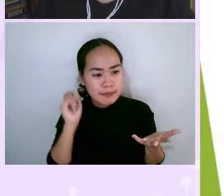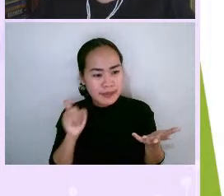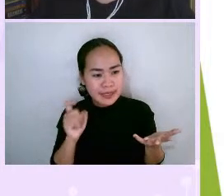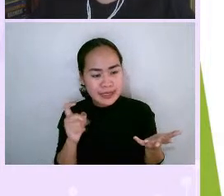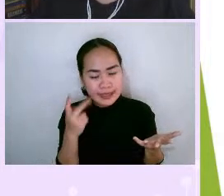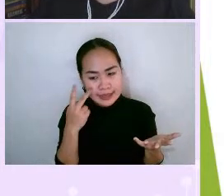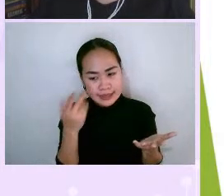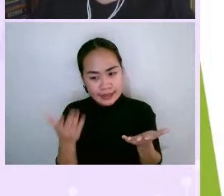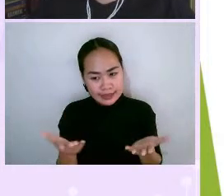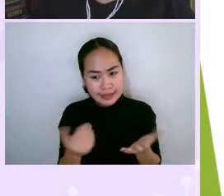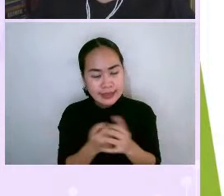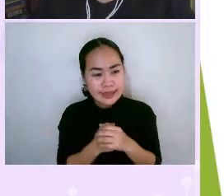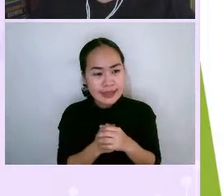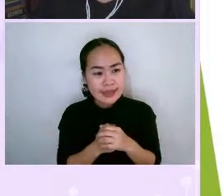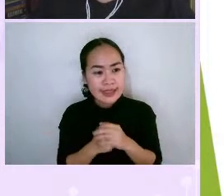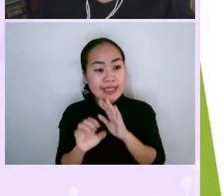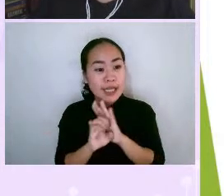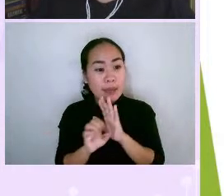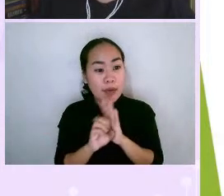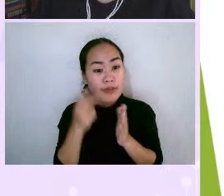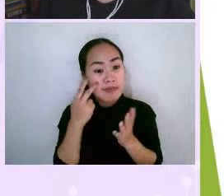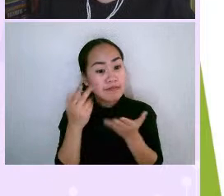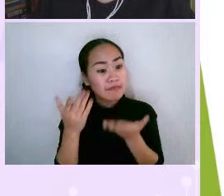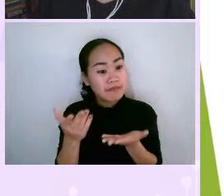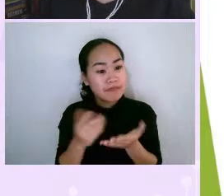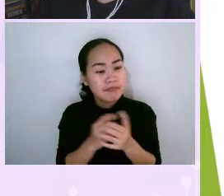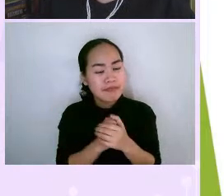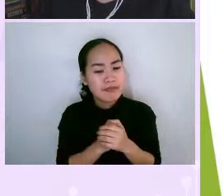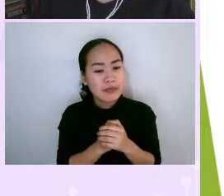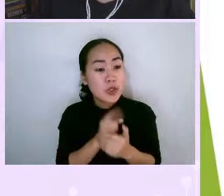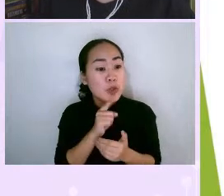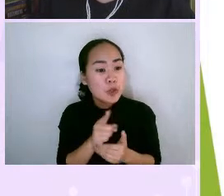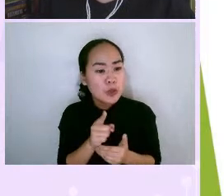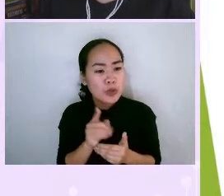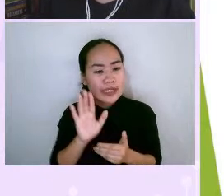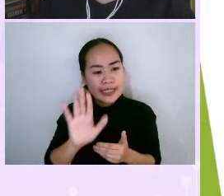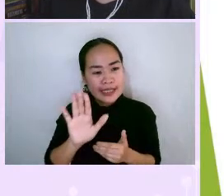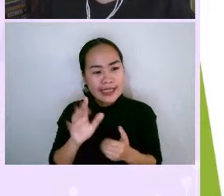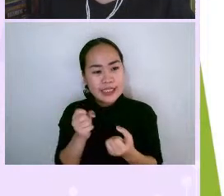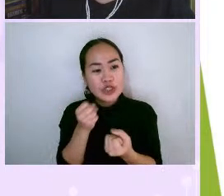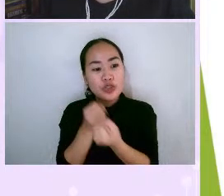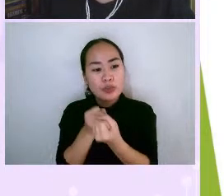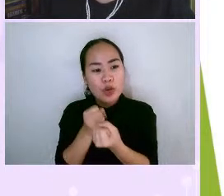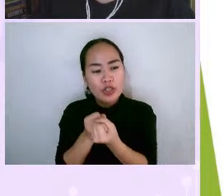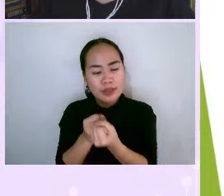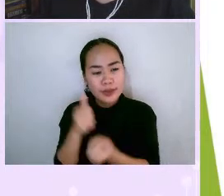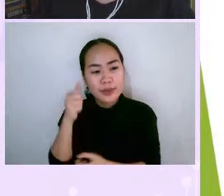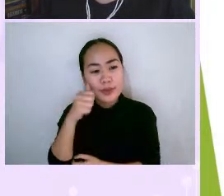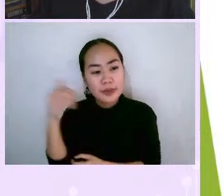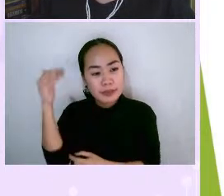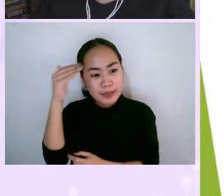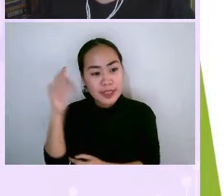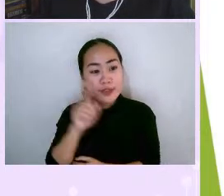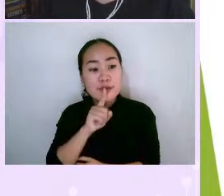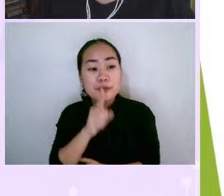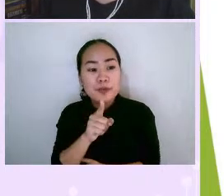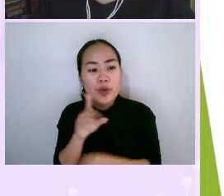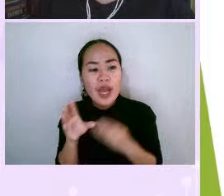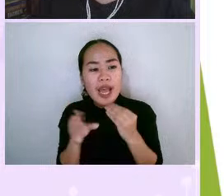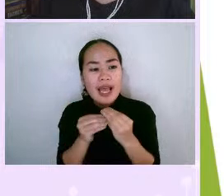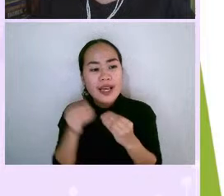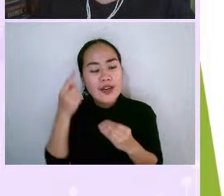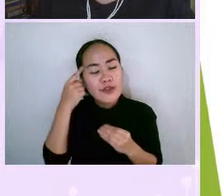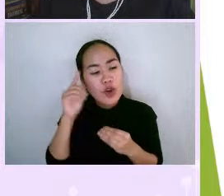this is one that can help our women in value adding and